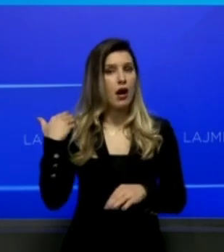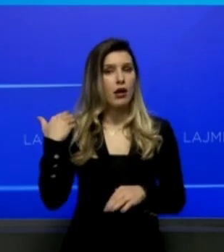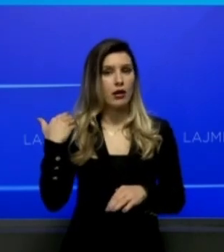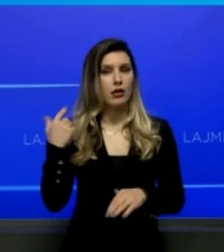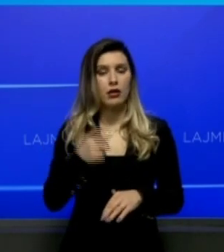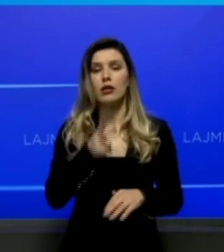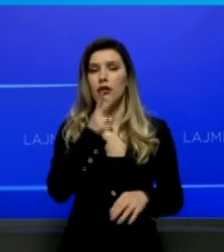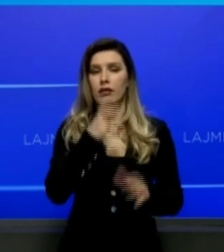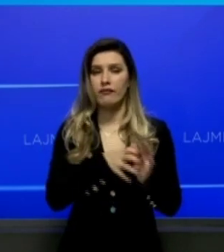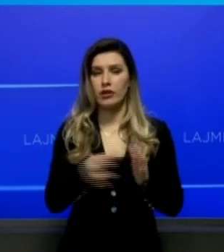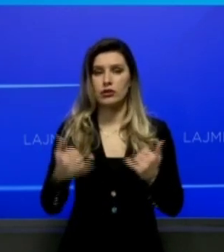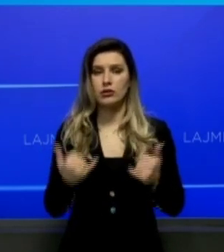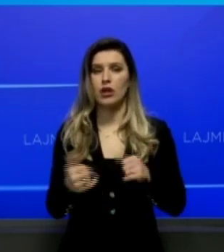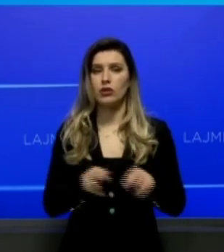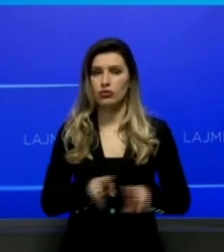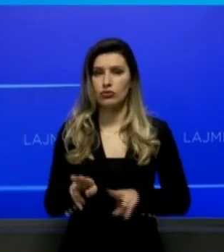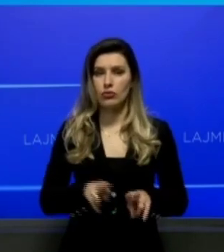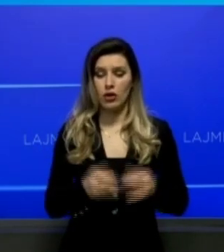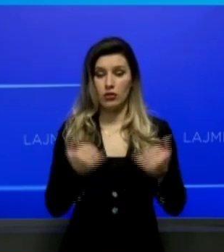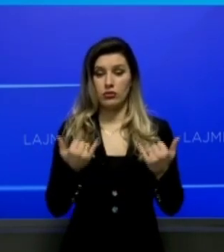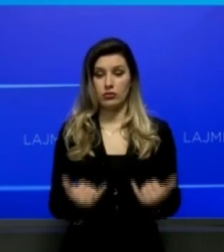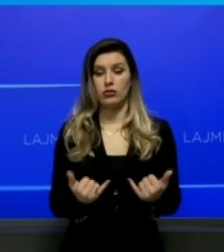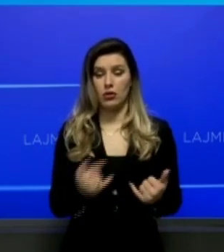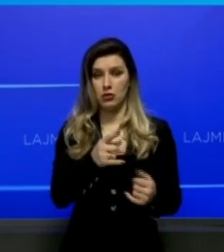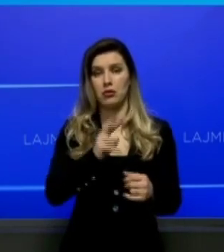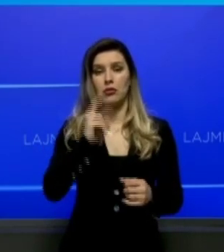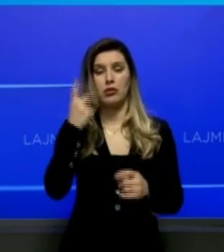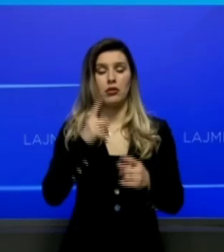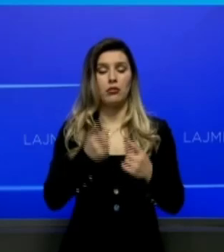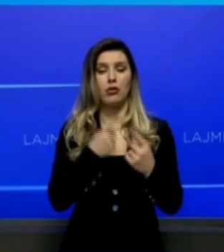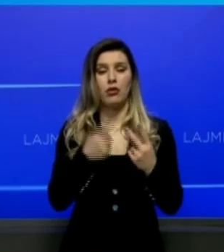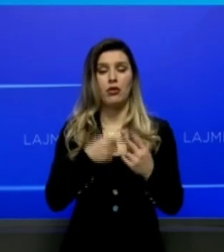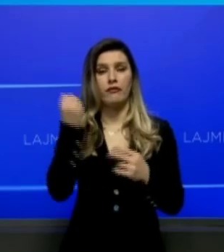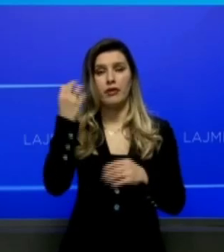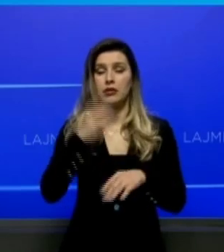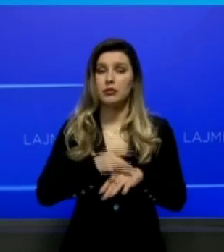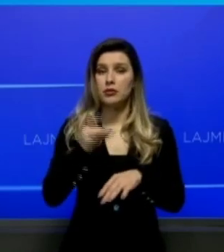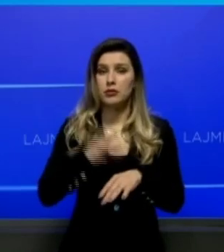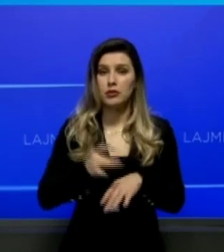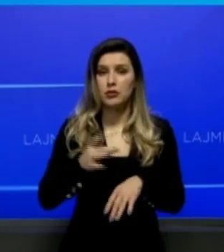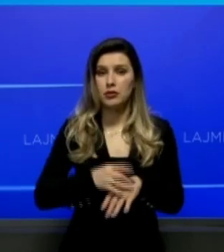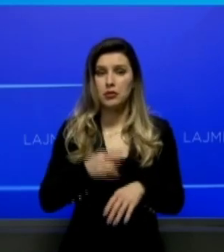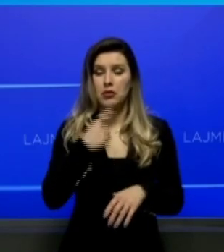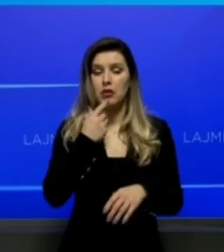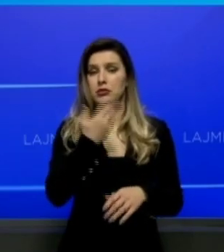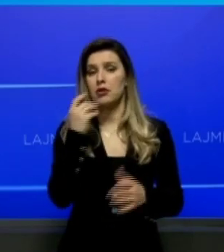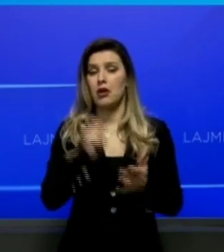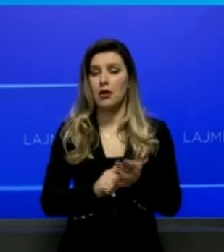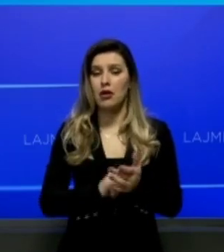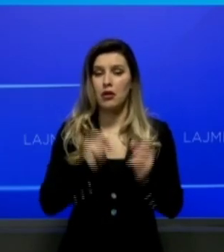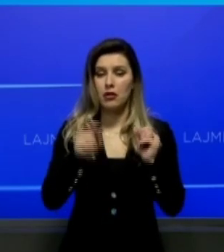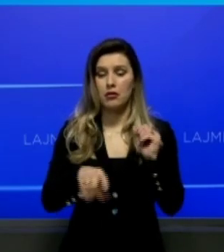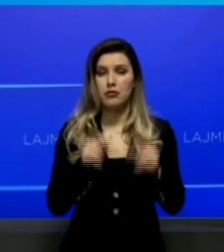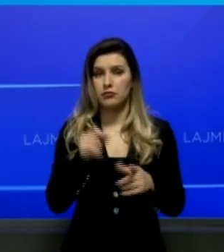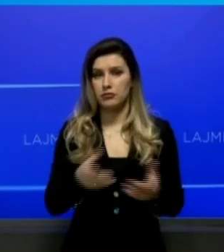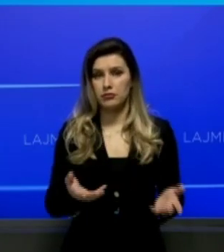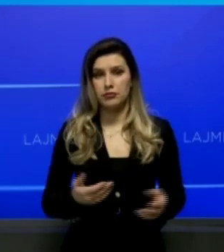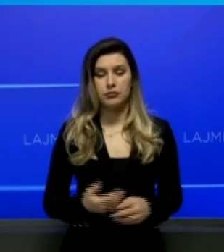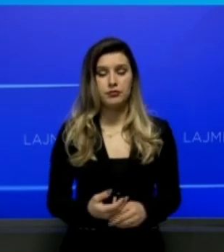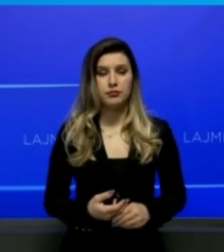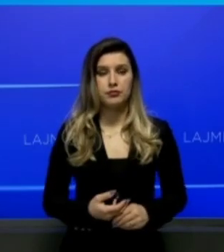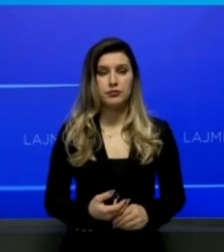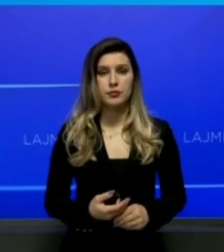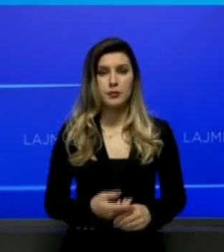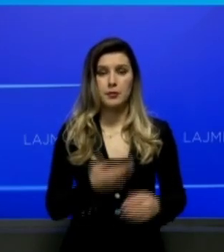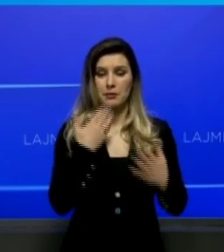bëhet seanca e sotme. Sot vini me arsye të ndryshme që nuk kemi pajis me shkrisat të vendës. Që